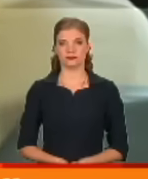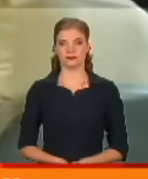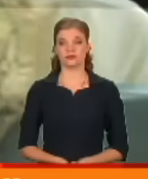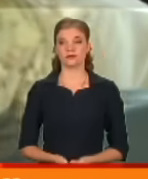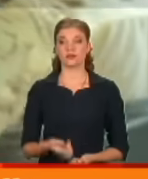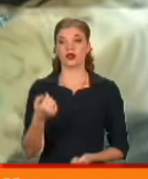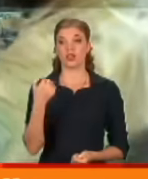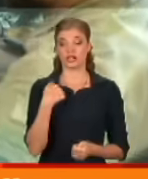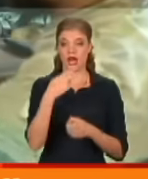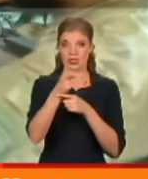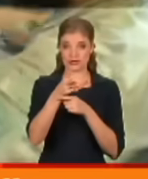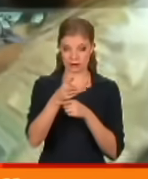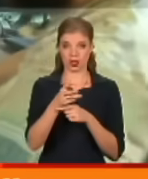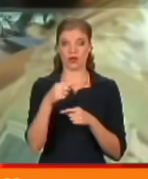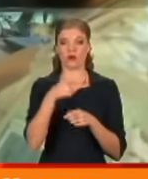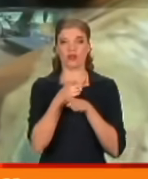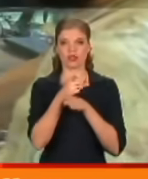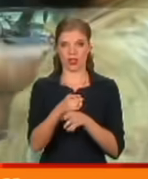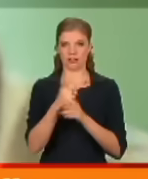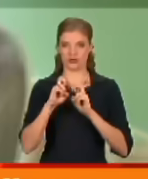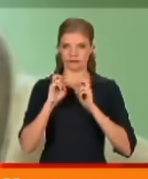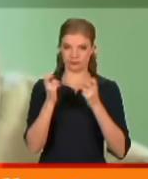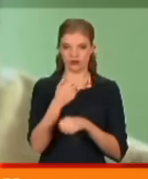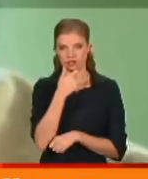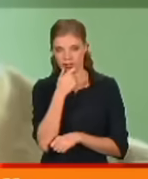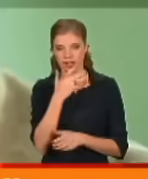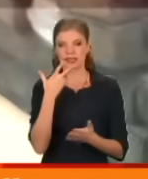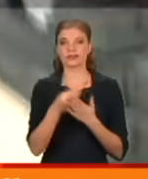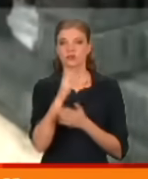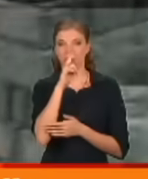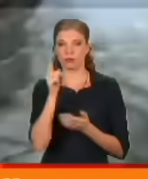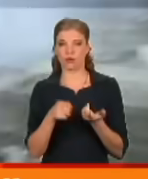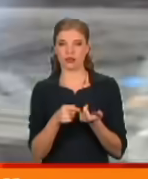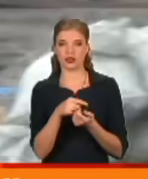Я знімаю, танкісти сідають вокруг цього відео і дивляться свої помилки.